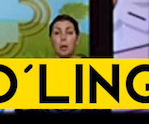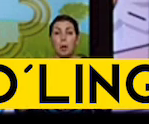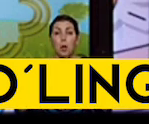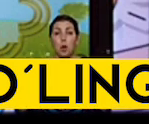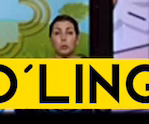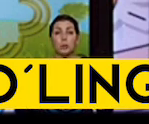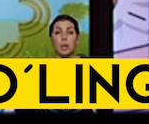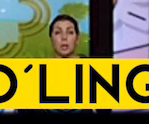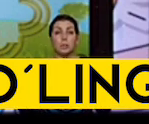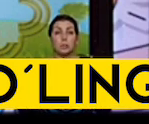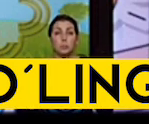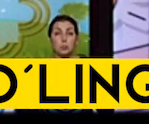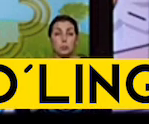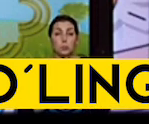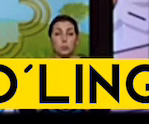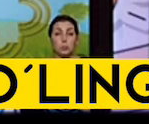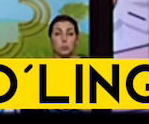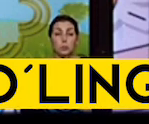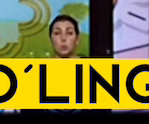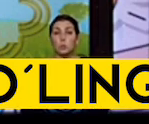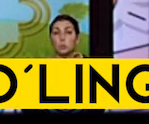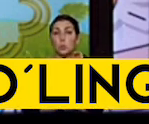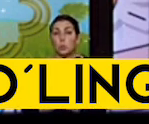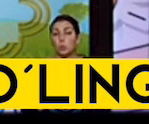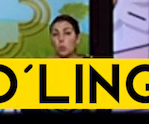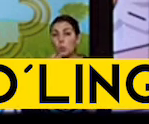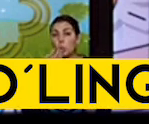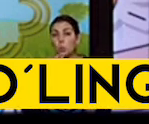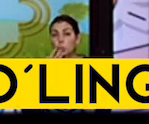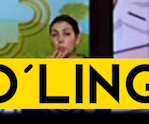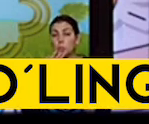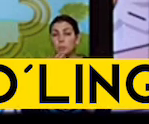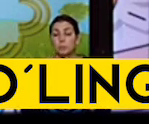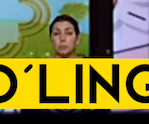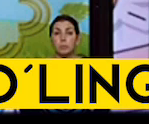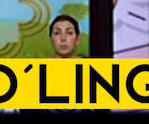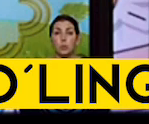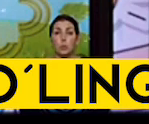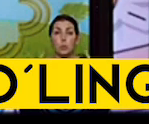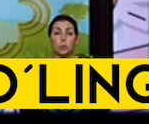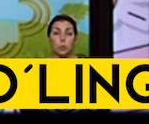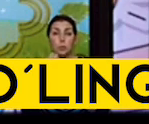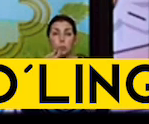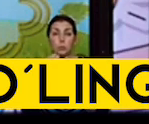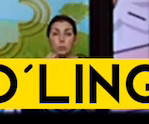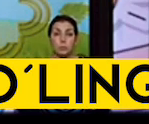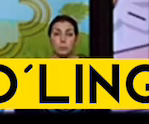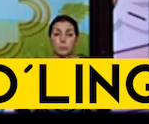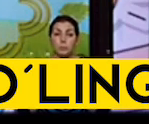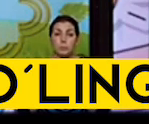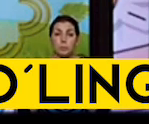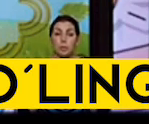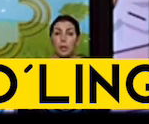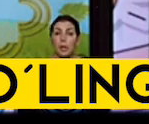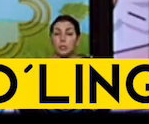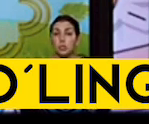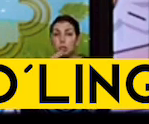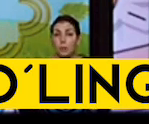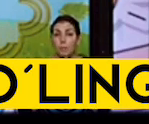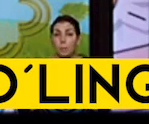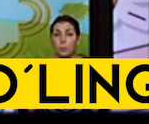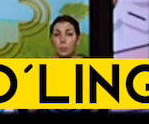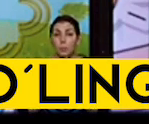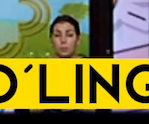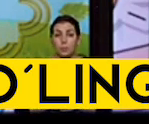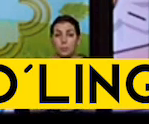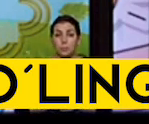Bahor elchisi deyish mumkin, so'nggi gul deyish mumkin, ulkan gul deb ataymiz. Qaysi javob to'g'ri ekan?